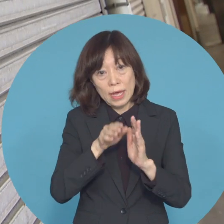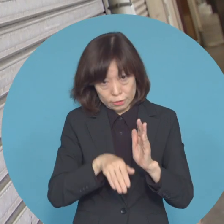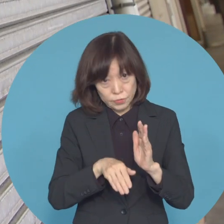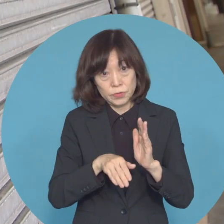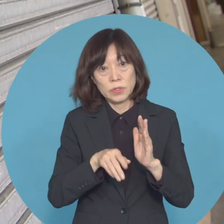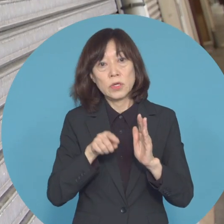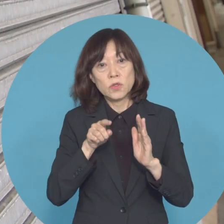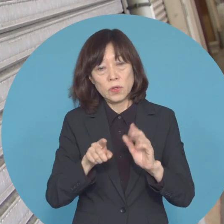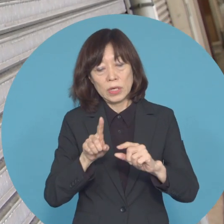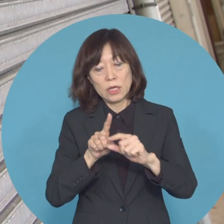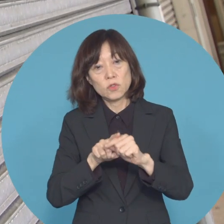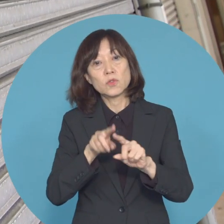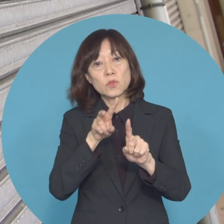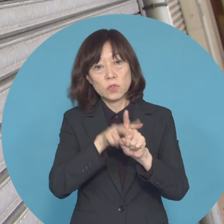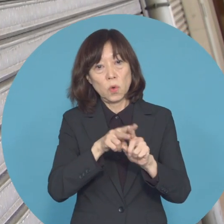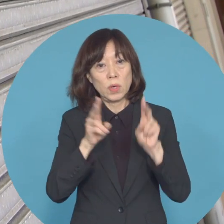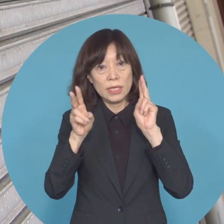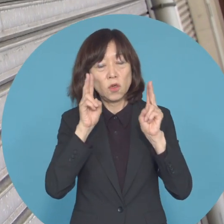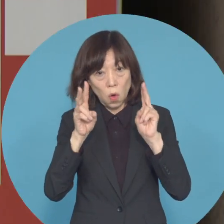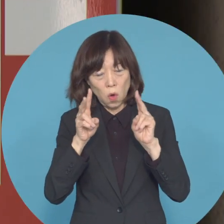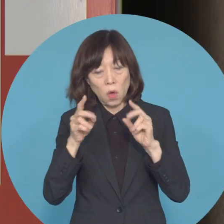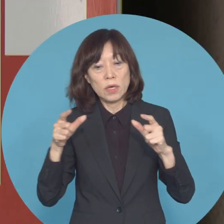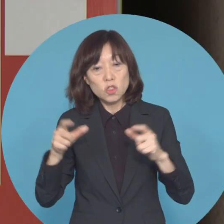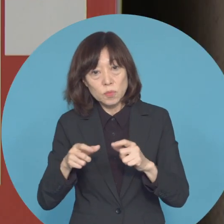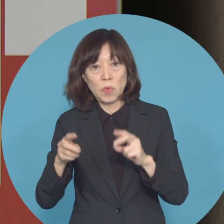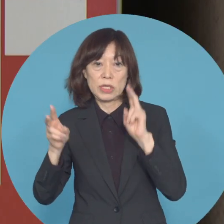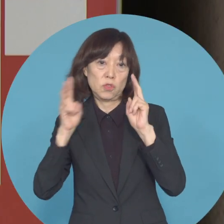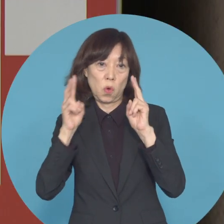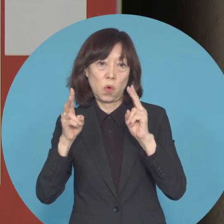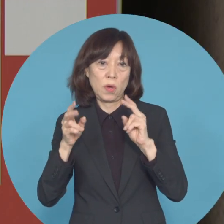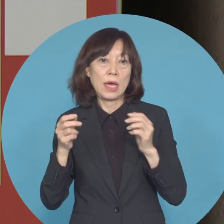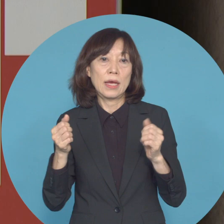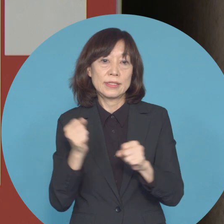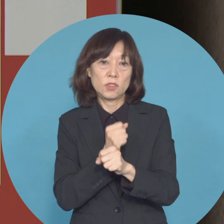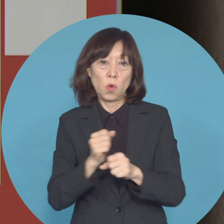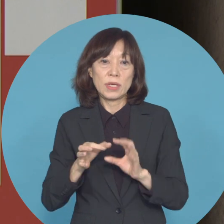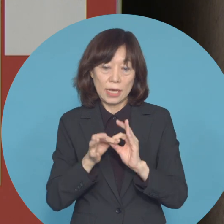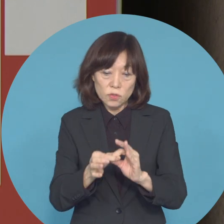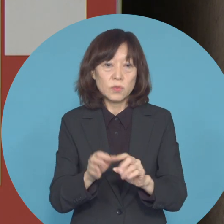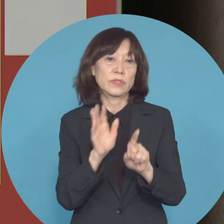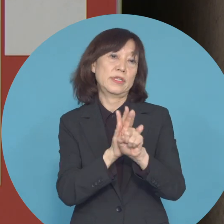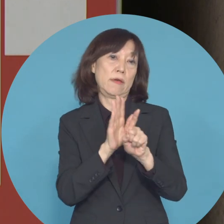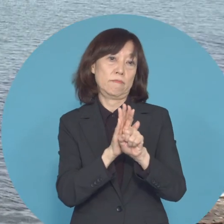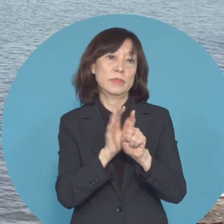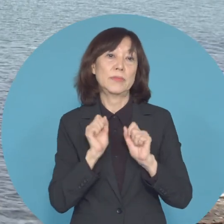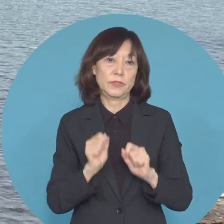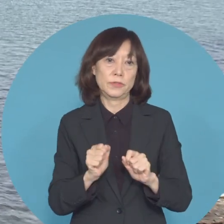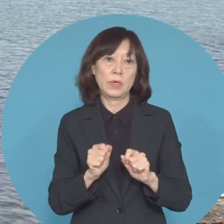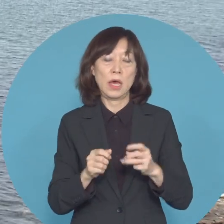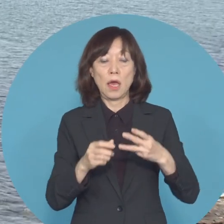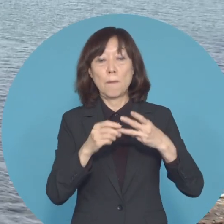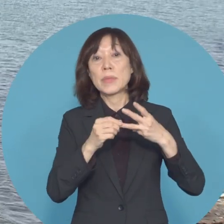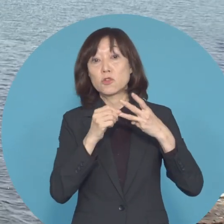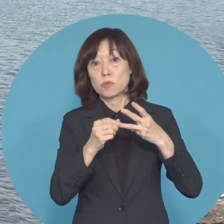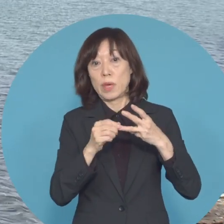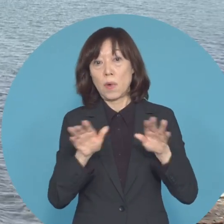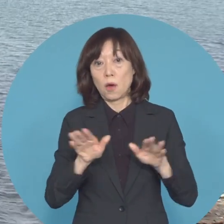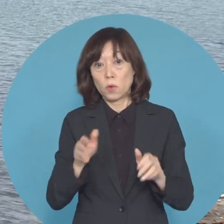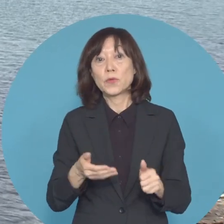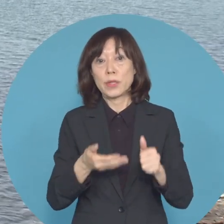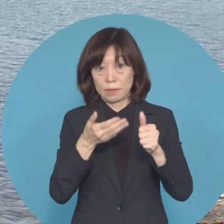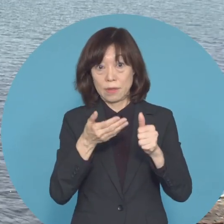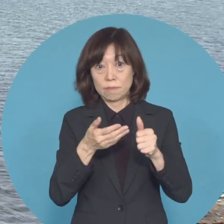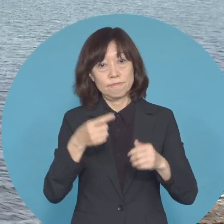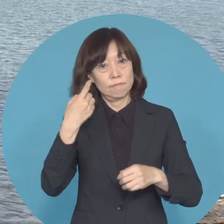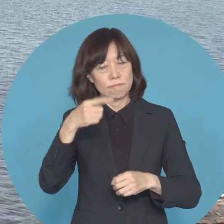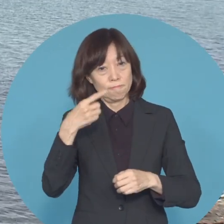業者、小規模事業者が事業を継続できるよう支援します。3つ目は子